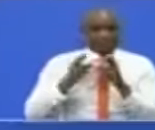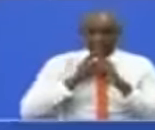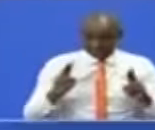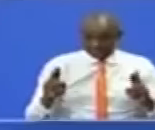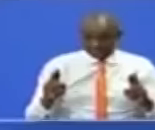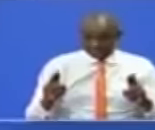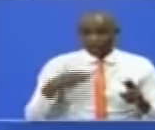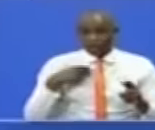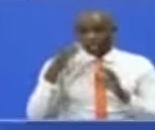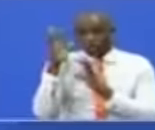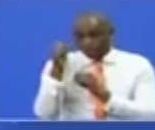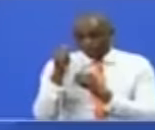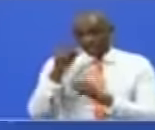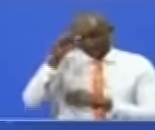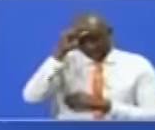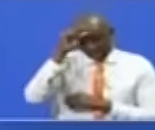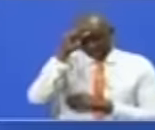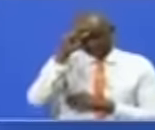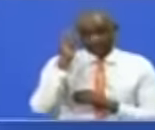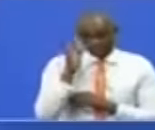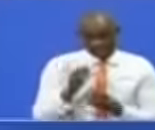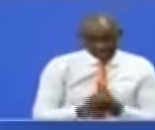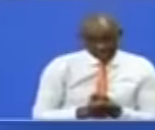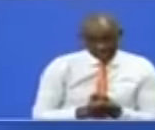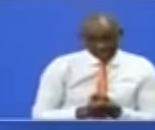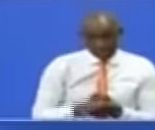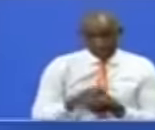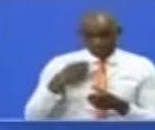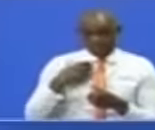Lakini tunatumai kwamba serikali pia imesikia kilio cha wenyeji na